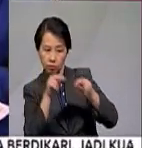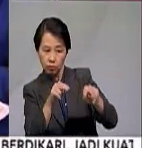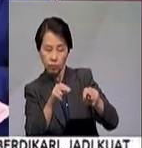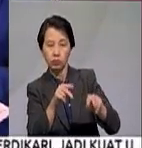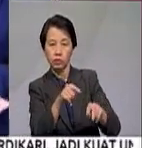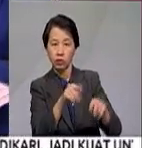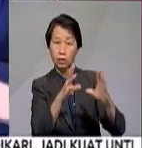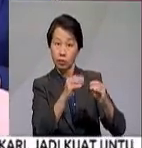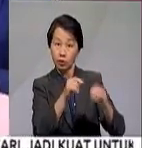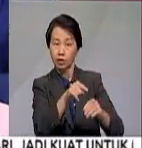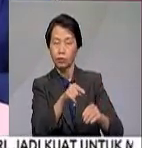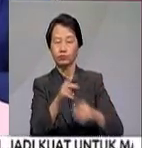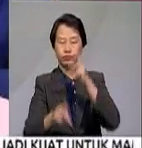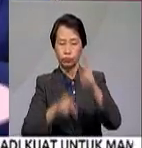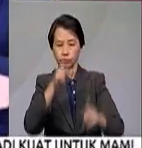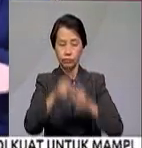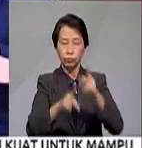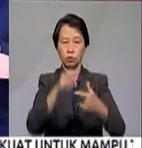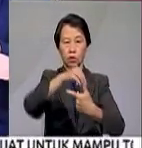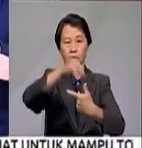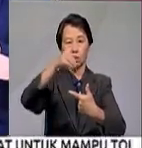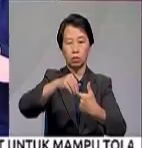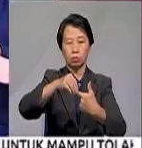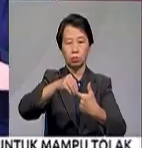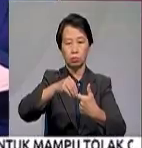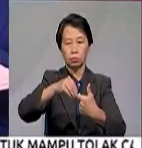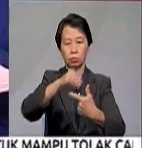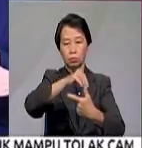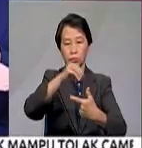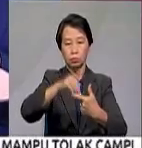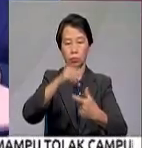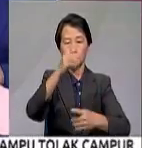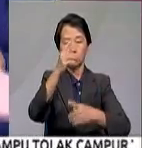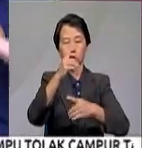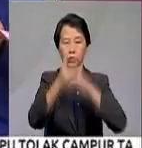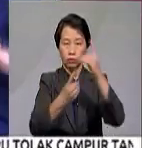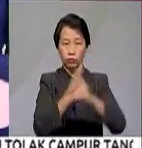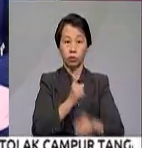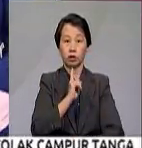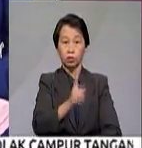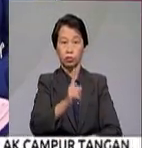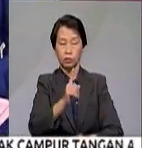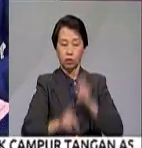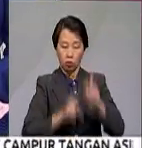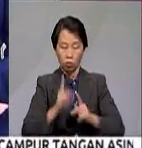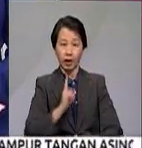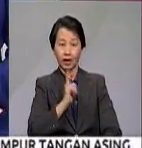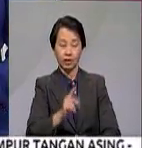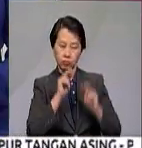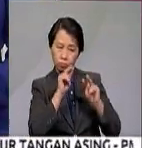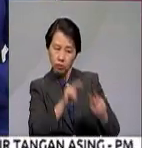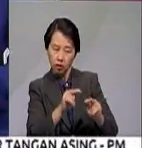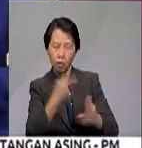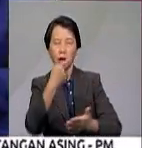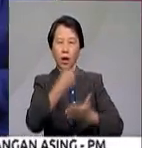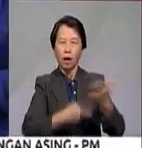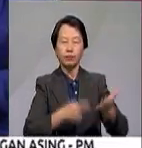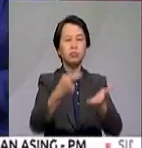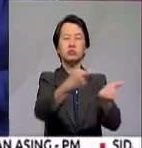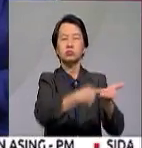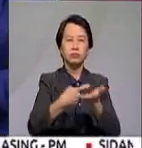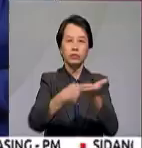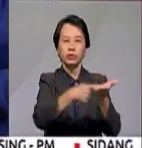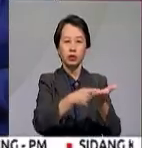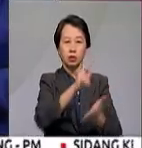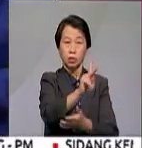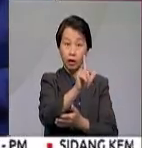khususnya penduduk-penduduk ataupun dunia warga. Islam sendiri, warga dunia Islam sendiri, apakah yang dibincangkan di